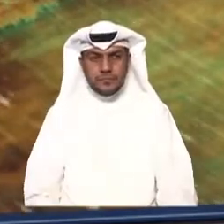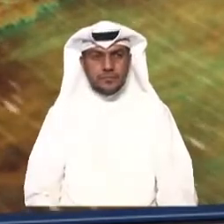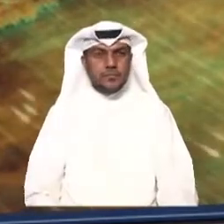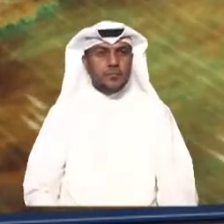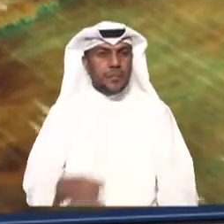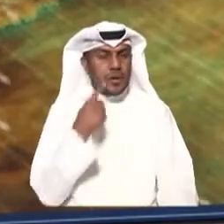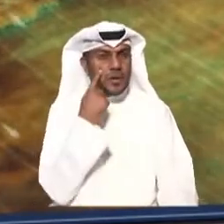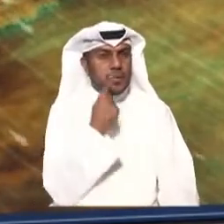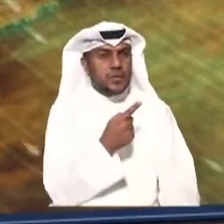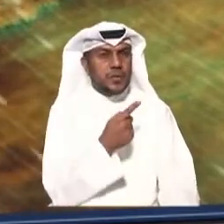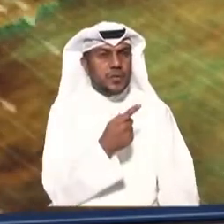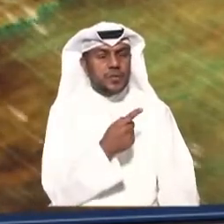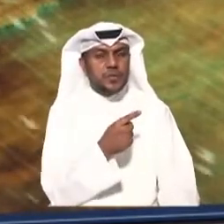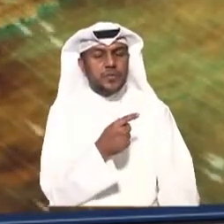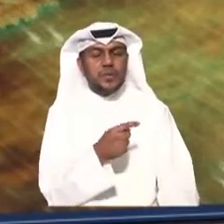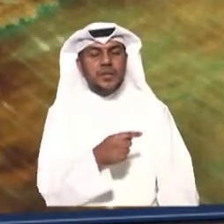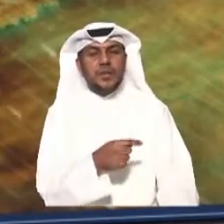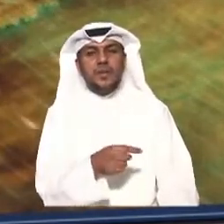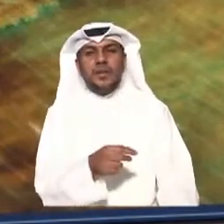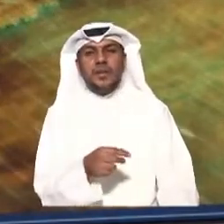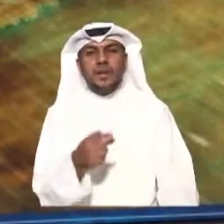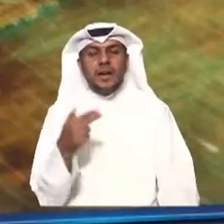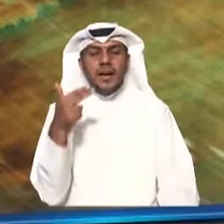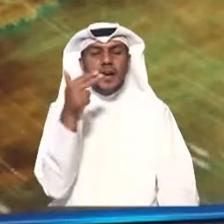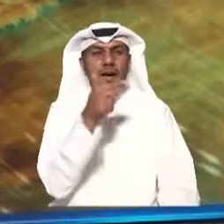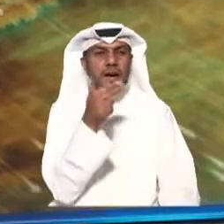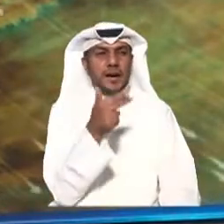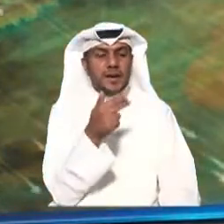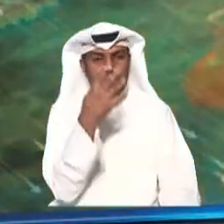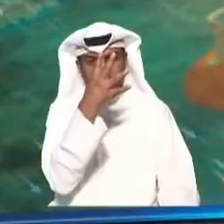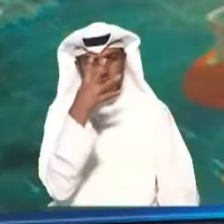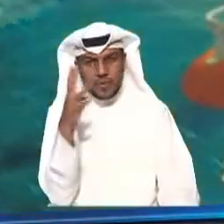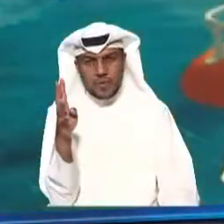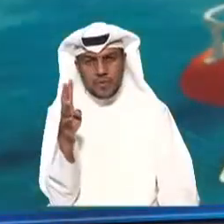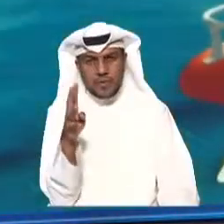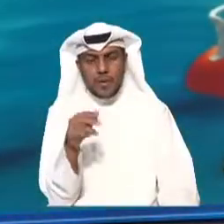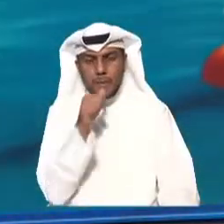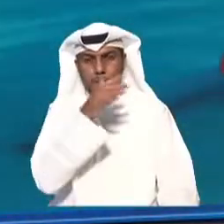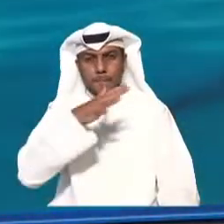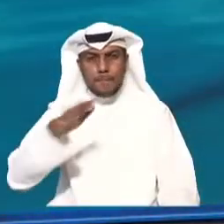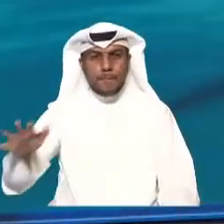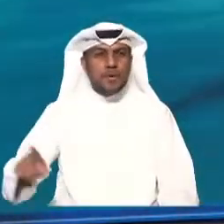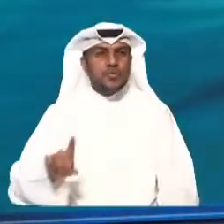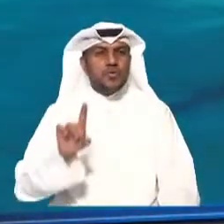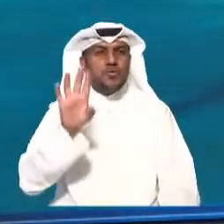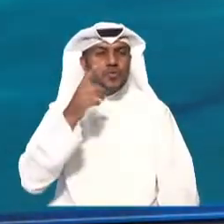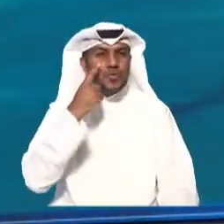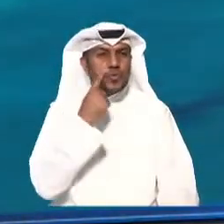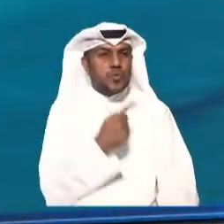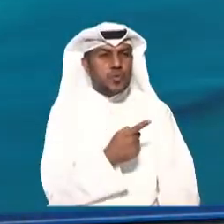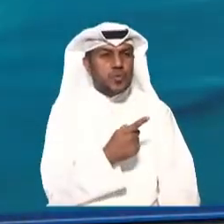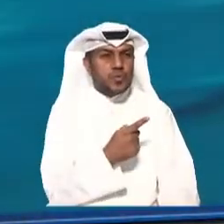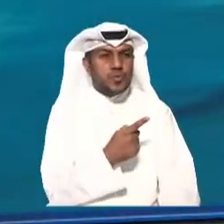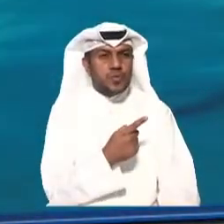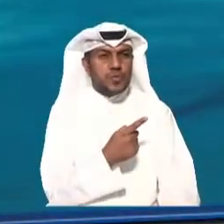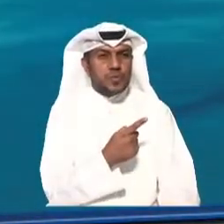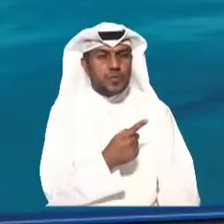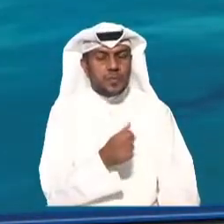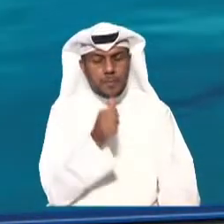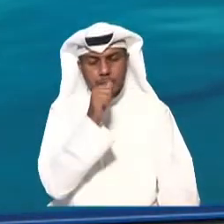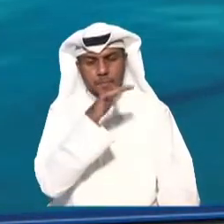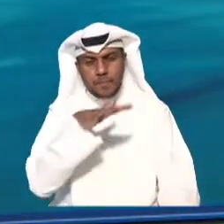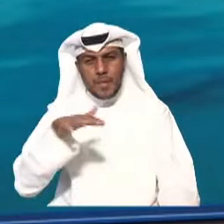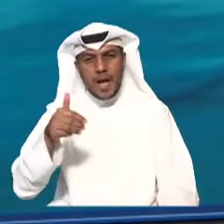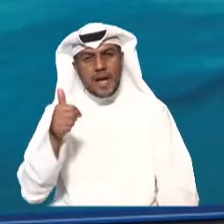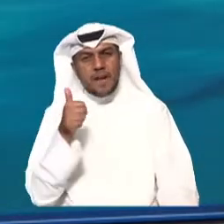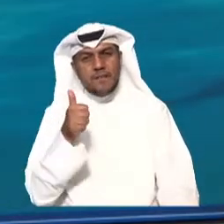الغربية من البلاد السالم والشقاية قد تصل إلى 44 درجة مئوية. حالة البحر إن شاء الله خلال 24 ساعة القادمة خفيفة لمعتدل